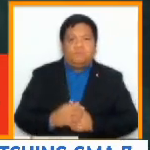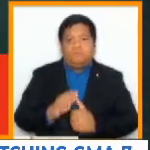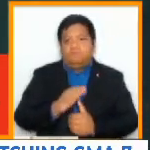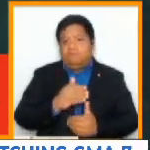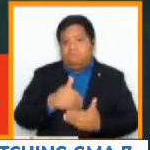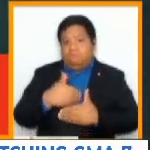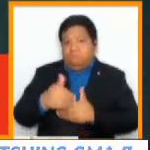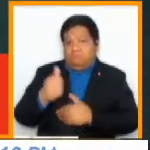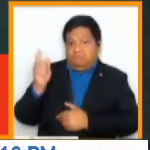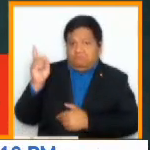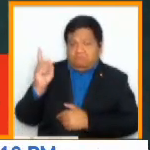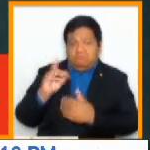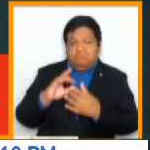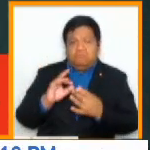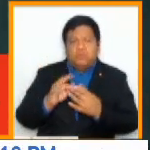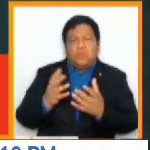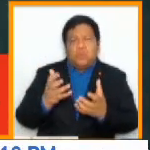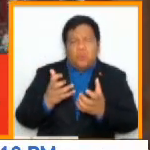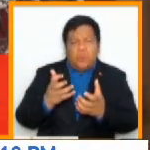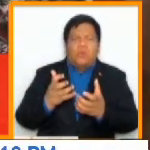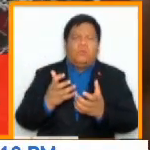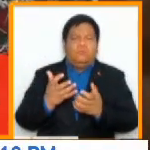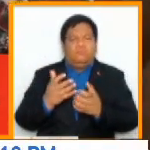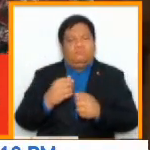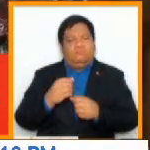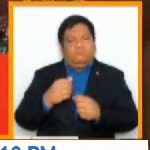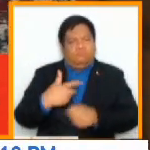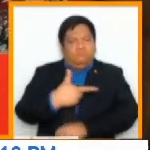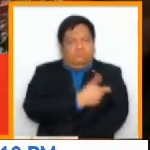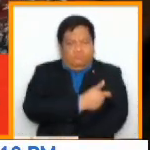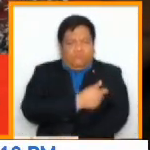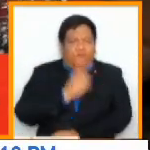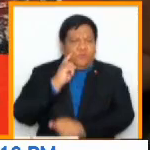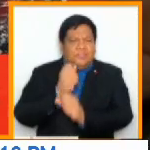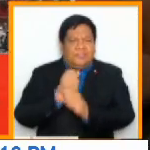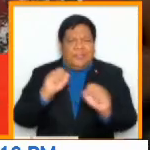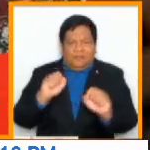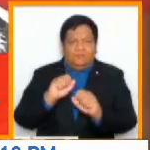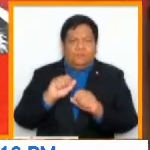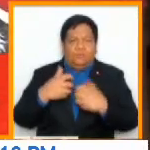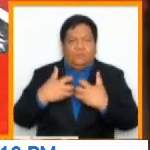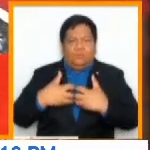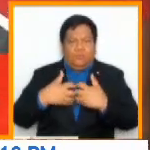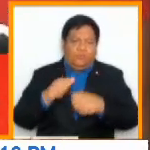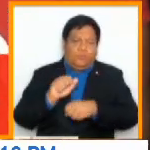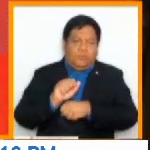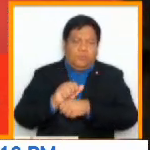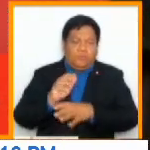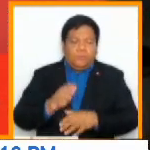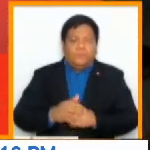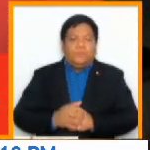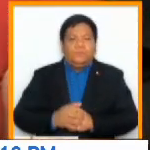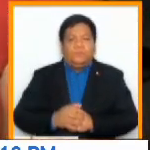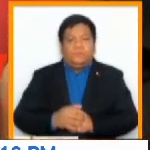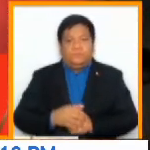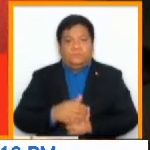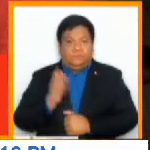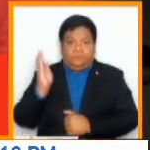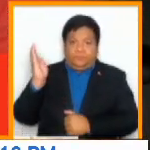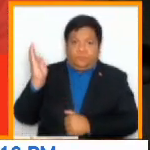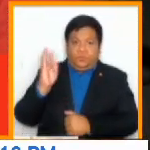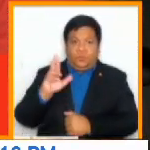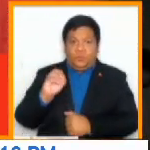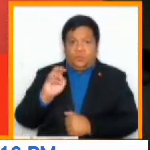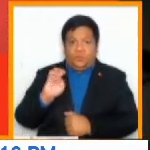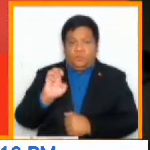araw-araw na pagtatrabaho bilang factory worker. Ikatlong balik na rin dito ni Rosemary. Mga 7 na kami pupunta, wala